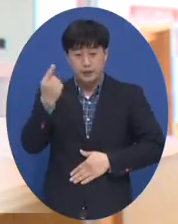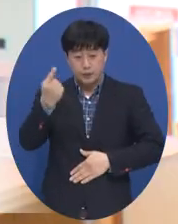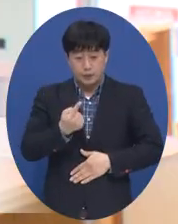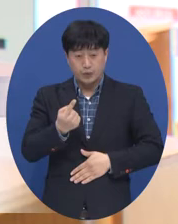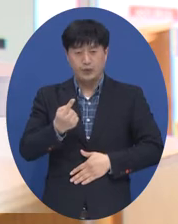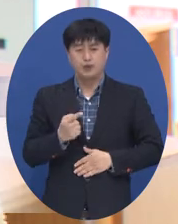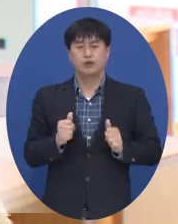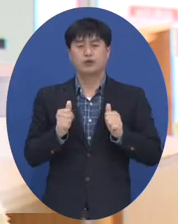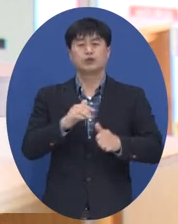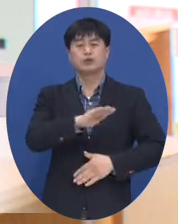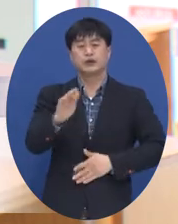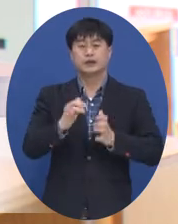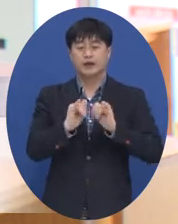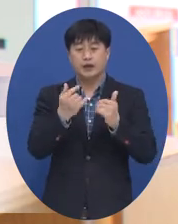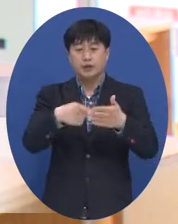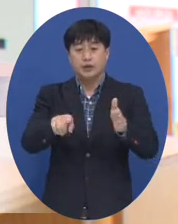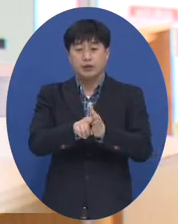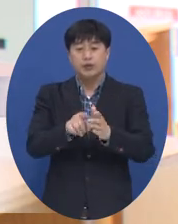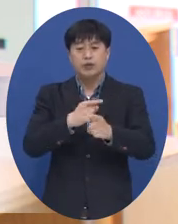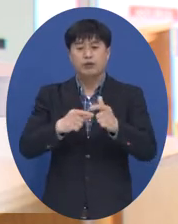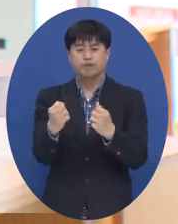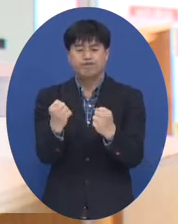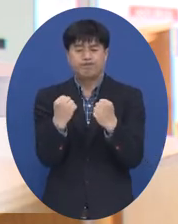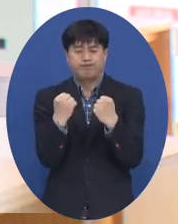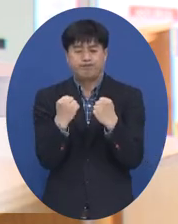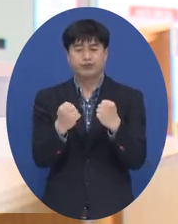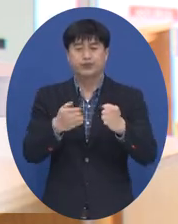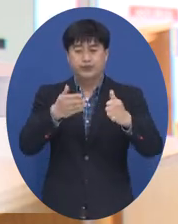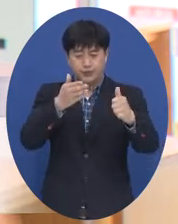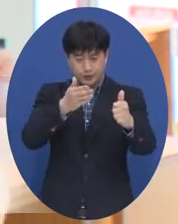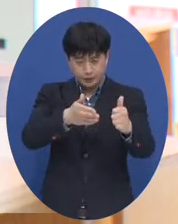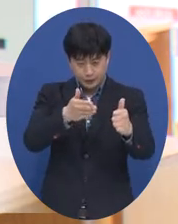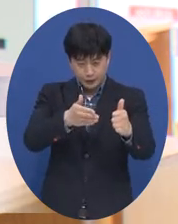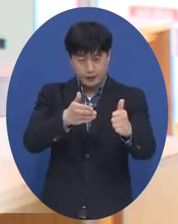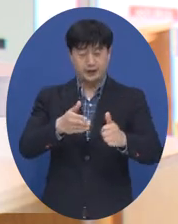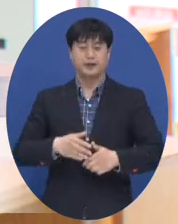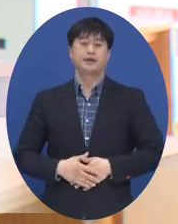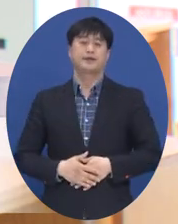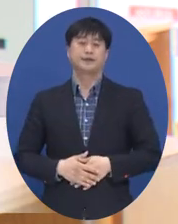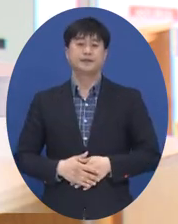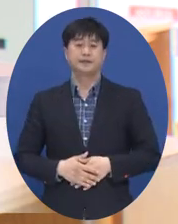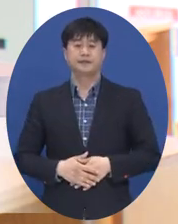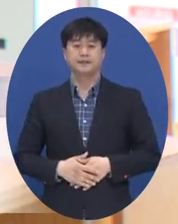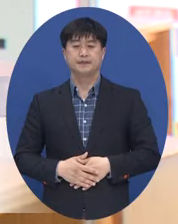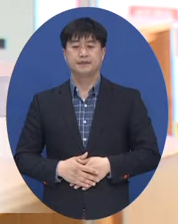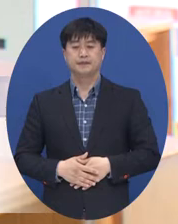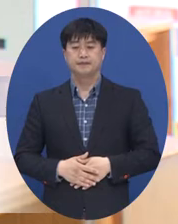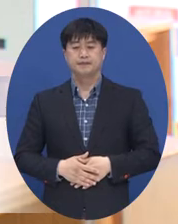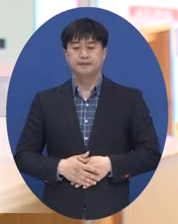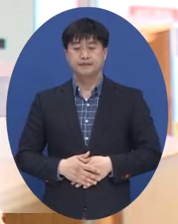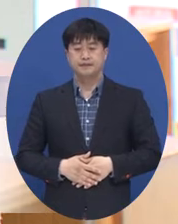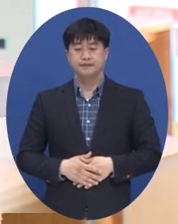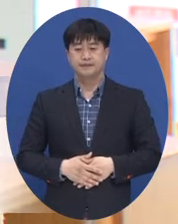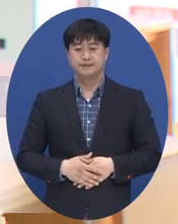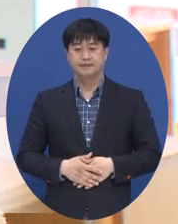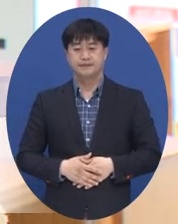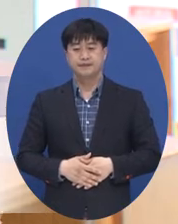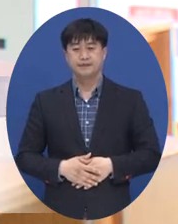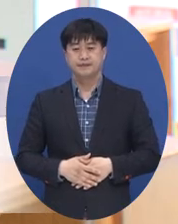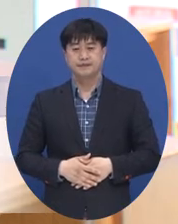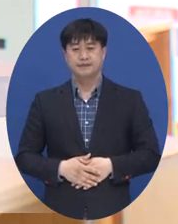배역을 테니까 1 씽 2 2 어제 일 시민들을 위해서 좀 더 갱 나서